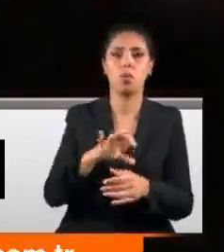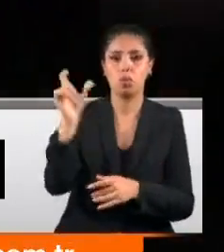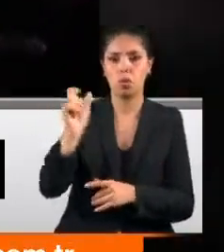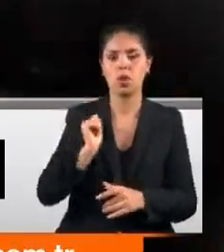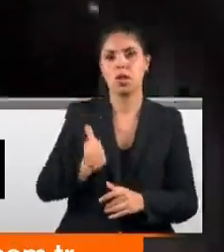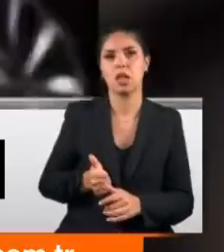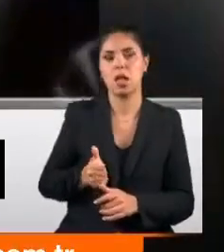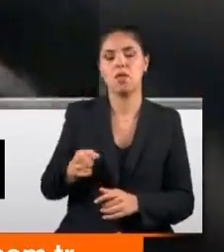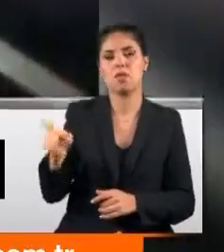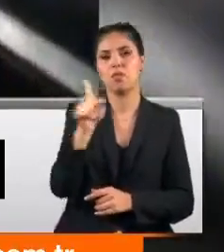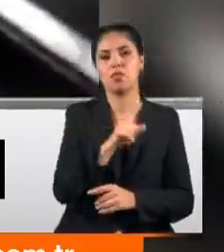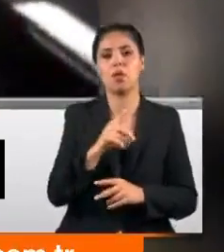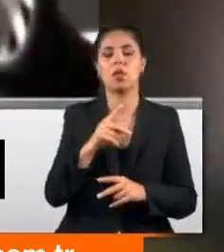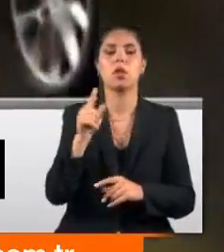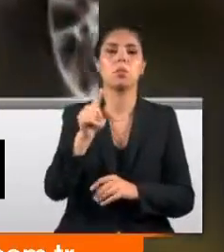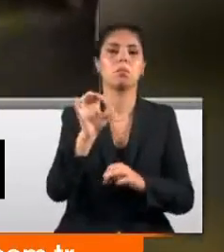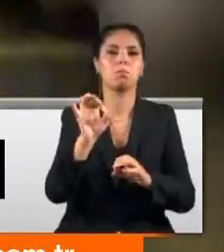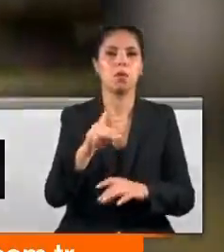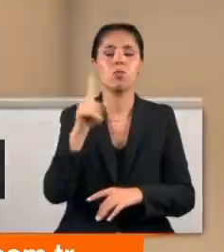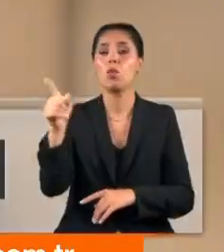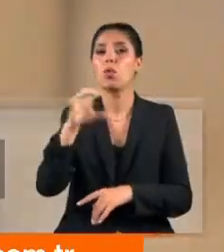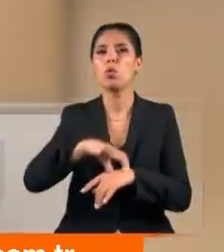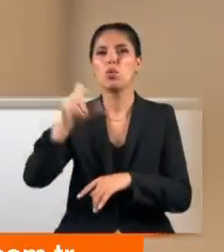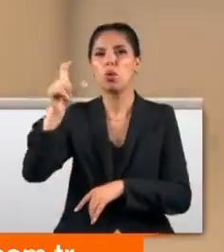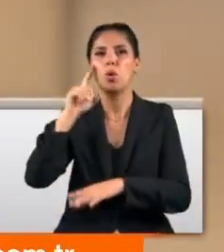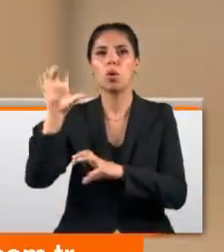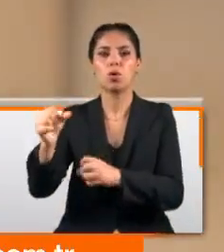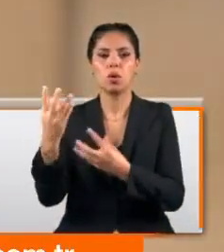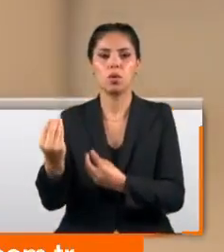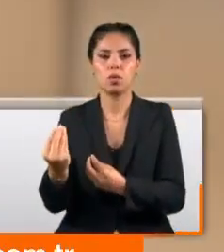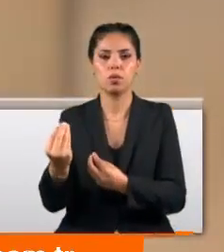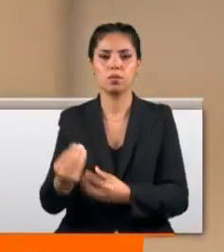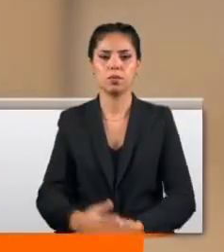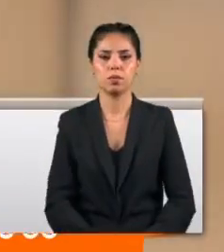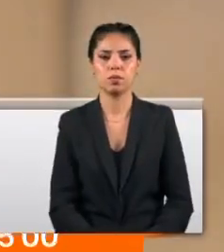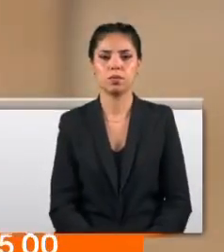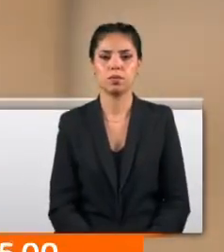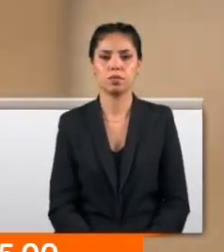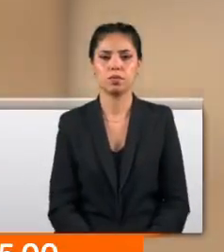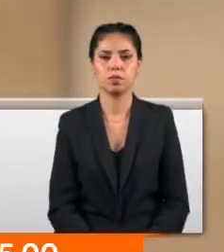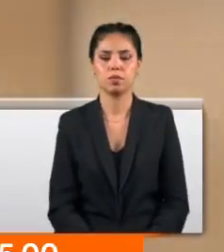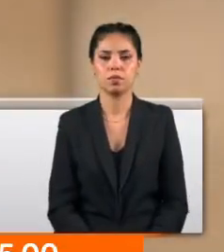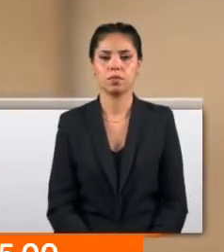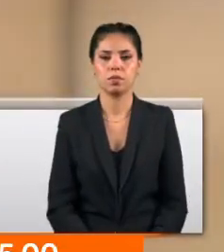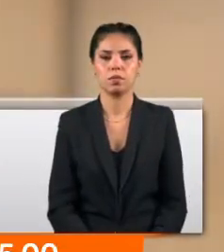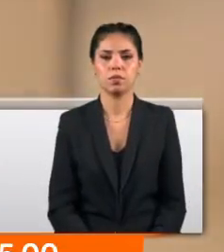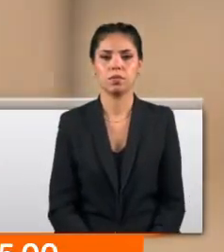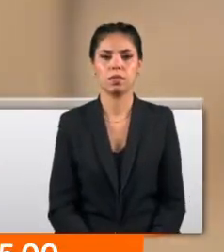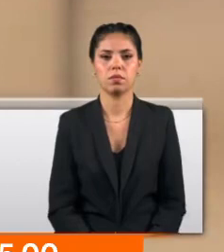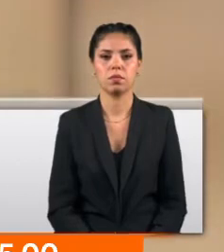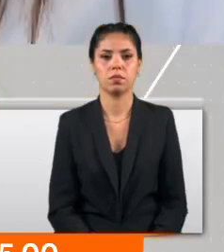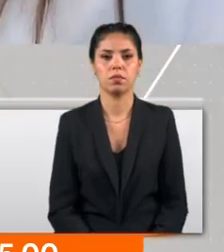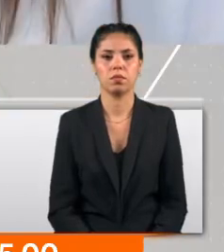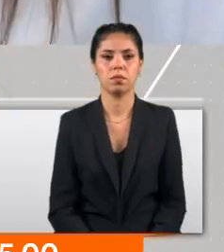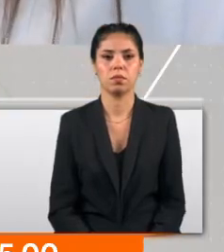Savcılık duruma el koydu. O doktor gözaltına alındı. Ben size ödediğim bedelleri de geri almak istiyorum. Allah'ım yarabbim ya. Şunu ben geri almak